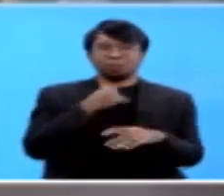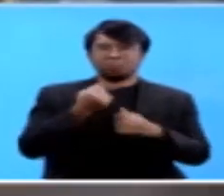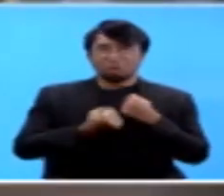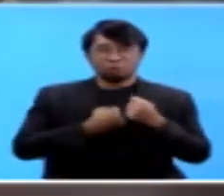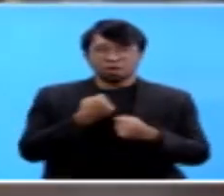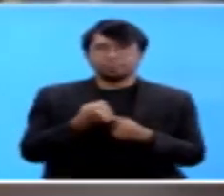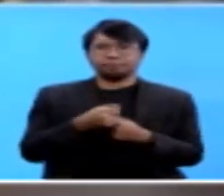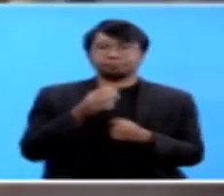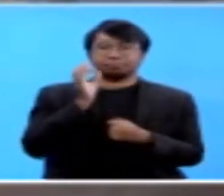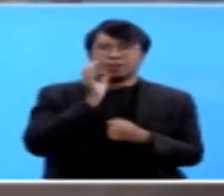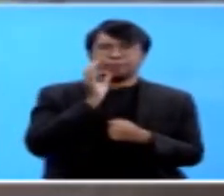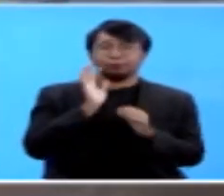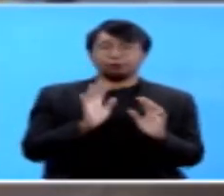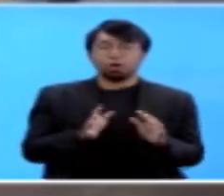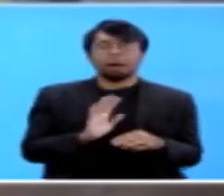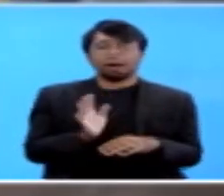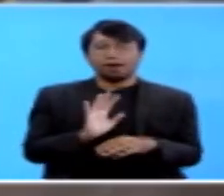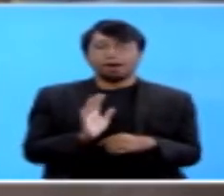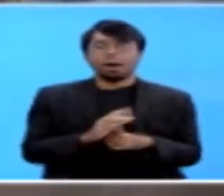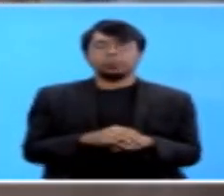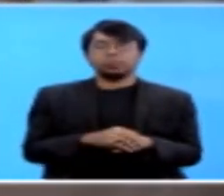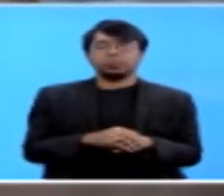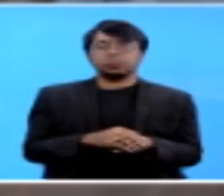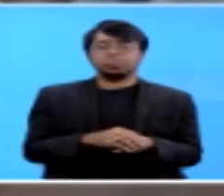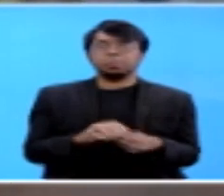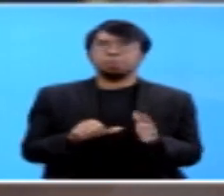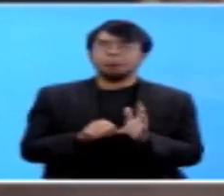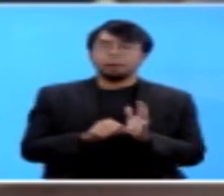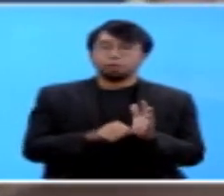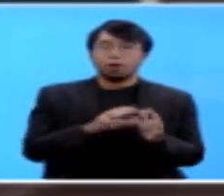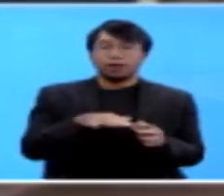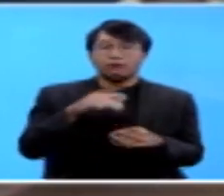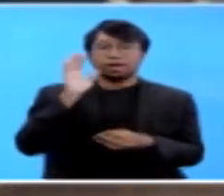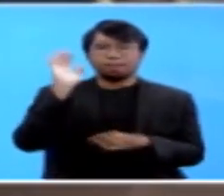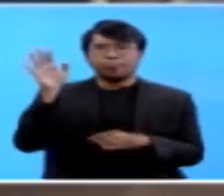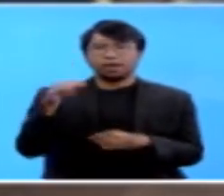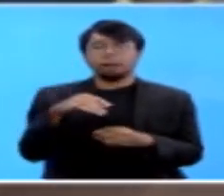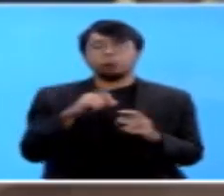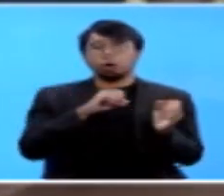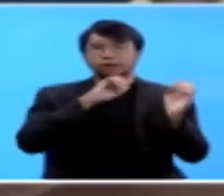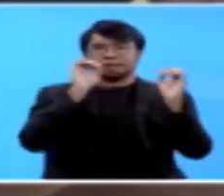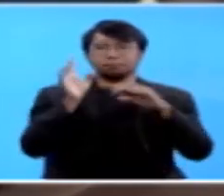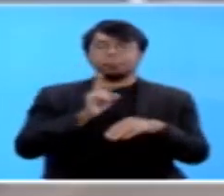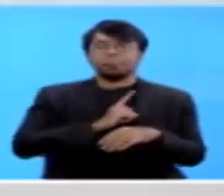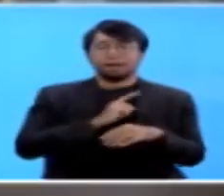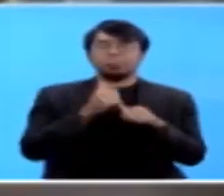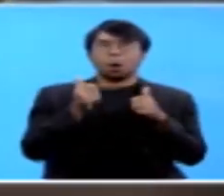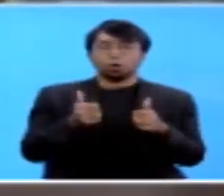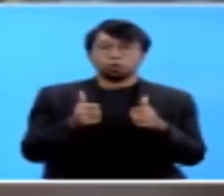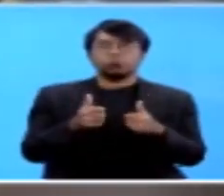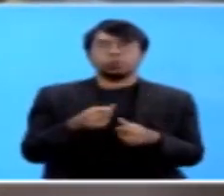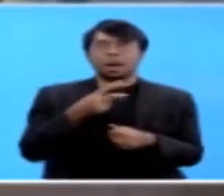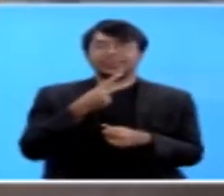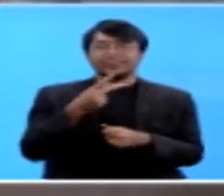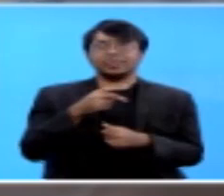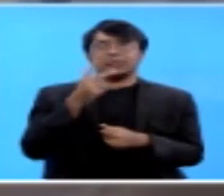ini akan membantu anak ini melakukan perubahan ke depannya agar dia punya konsep diri yang lebih baik dan memandang masa depannya nanti yang